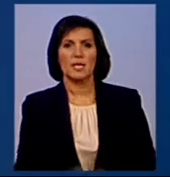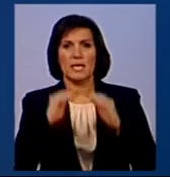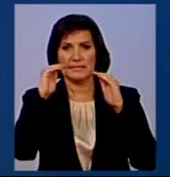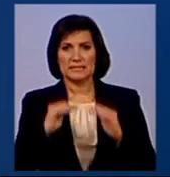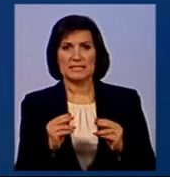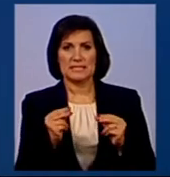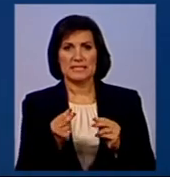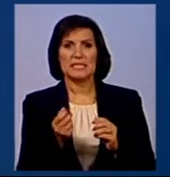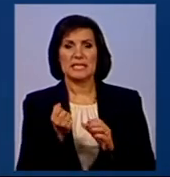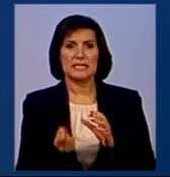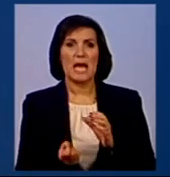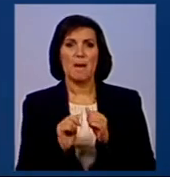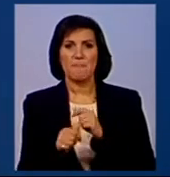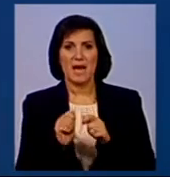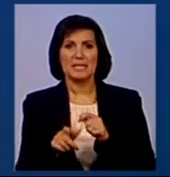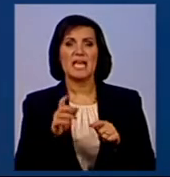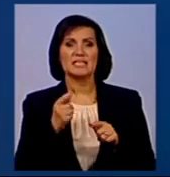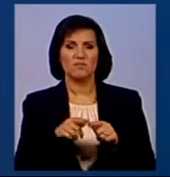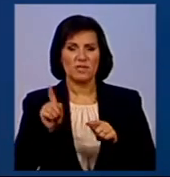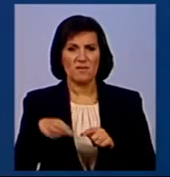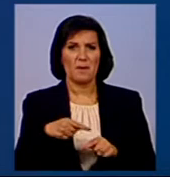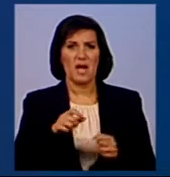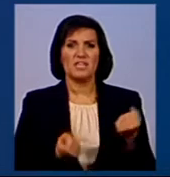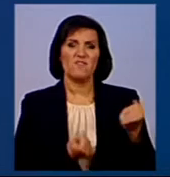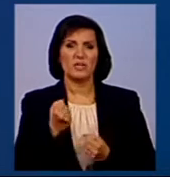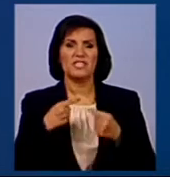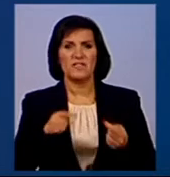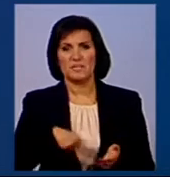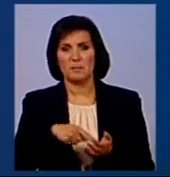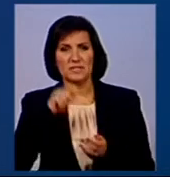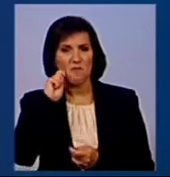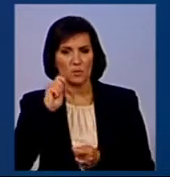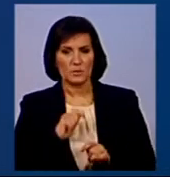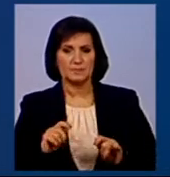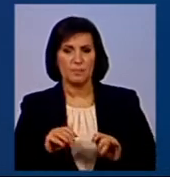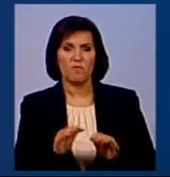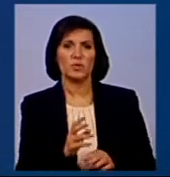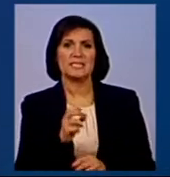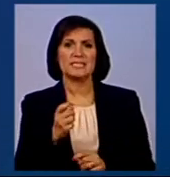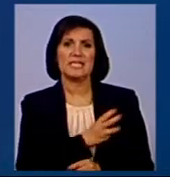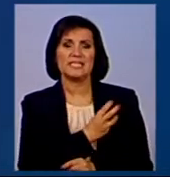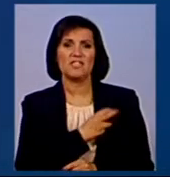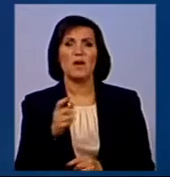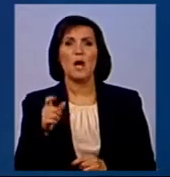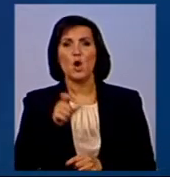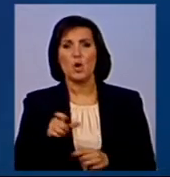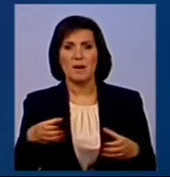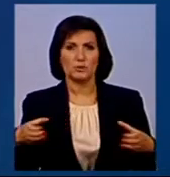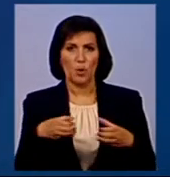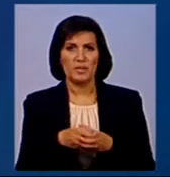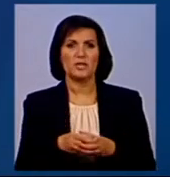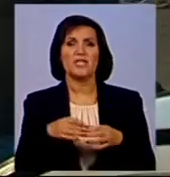Знизити ціни на пальне вимагали сьогодні водії в різних містах України. Акцію проводили з ініціативи громадського об'єднання